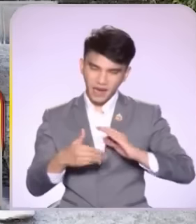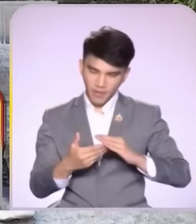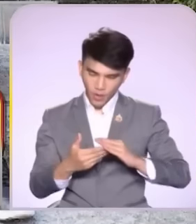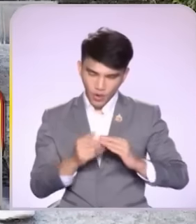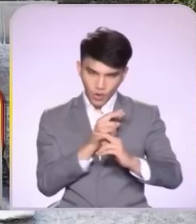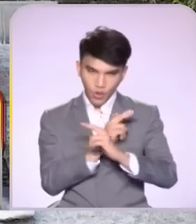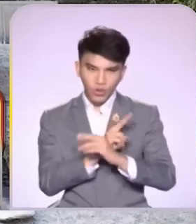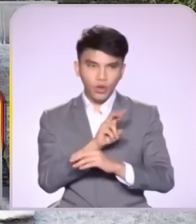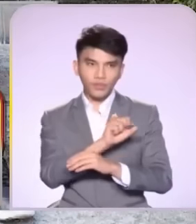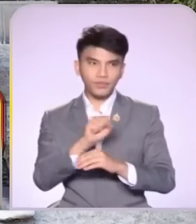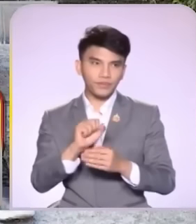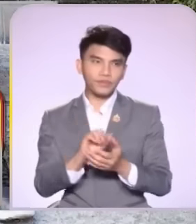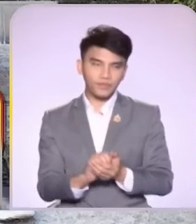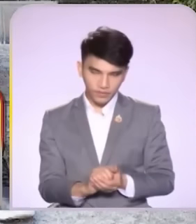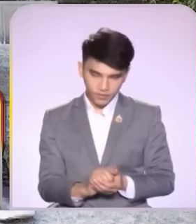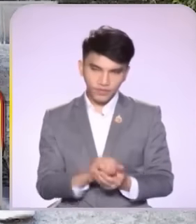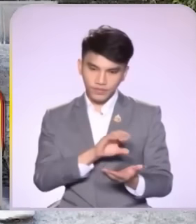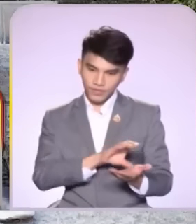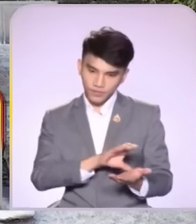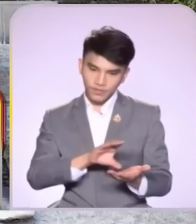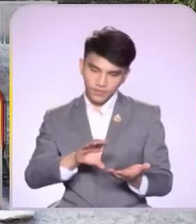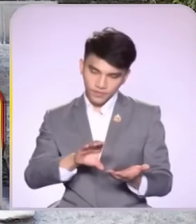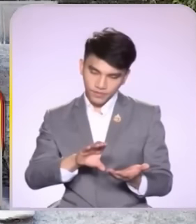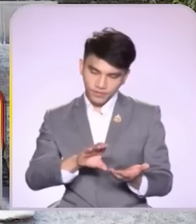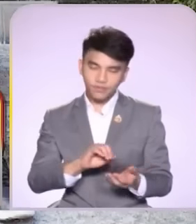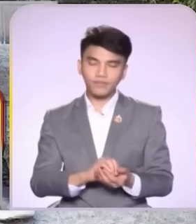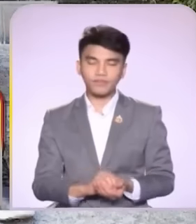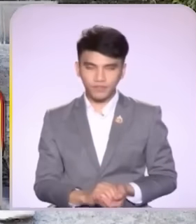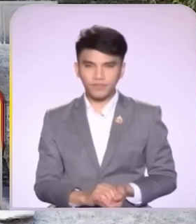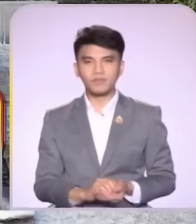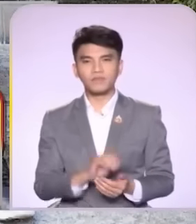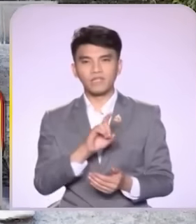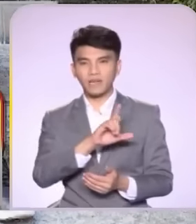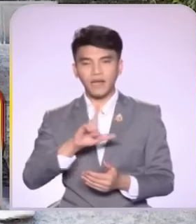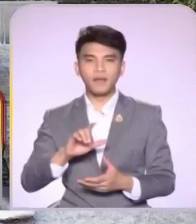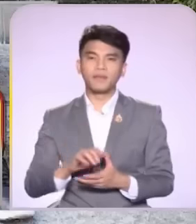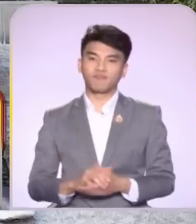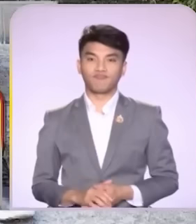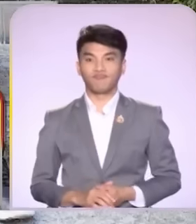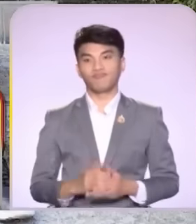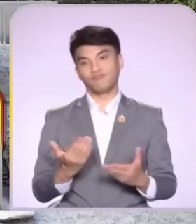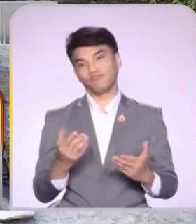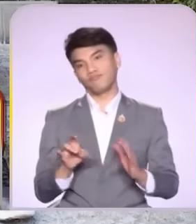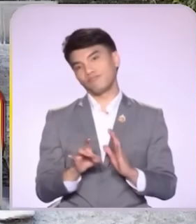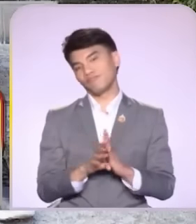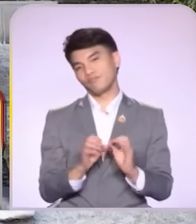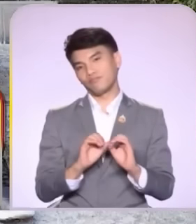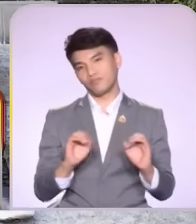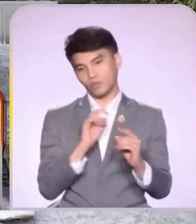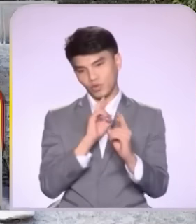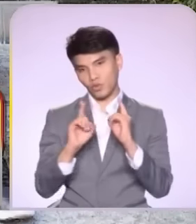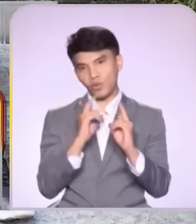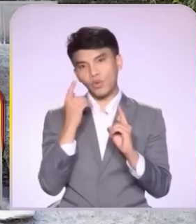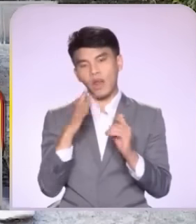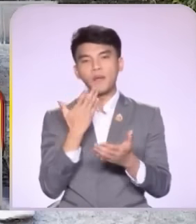ให้คูณ 200,000 กว่ากับการลงขันยิงแอดด้วยประมาณล้านหนึ่งสุดท้ายเลิกทำเพราะได้คุยกับหล